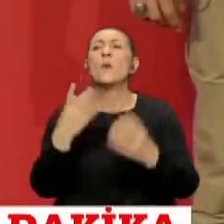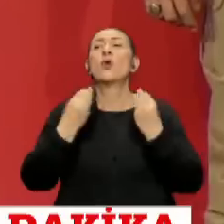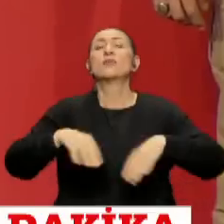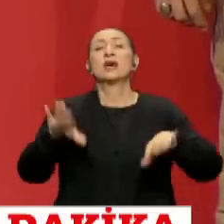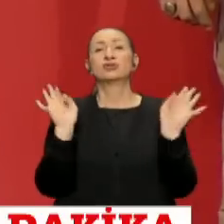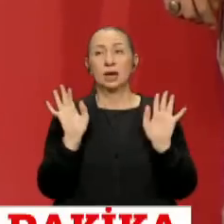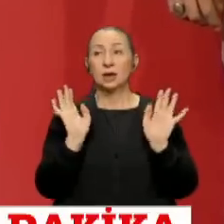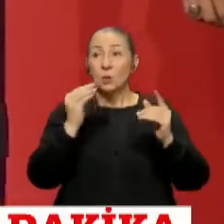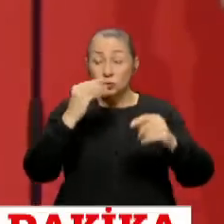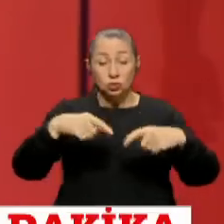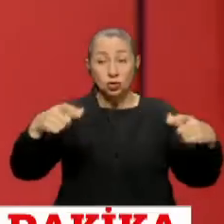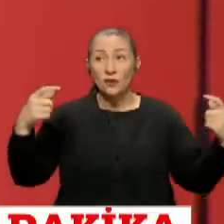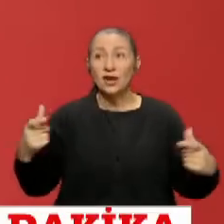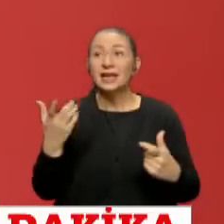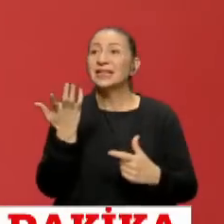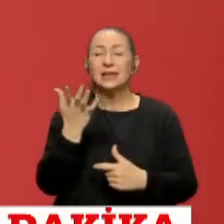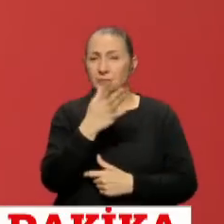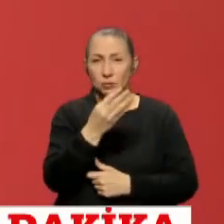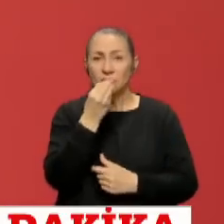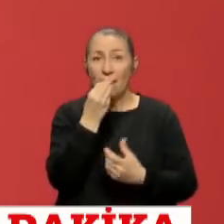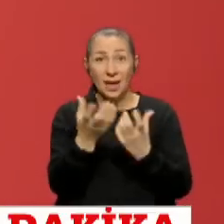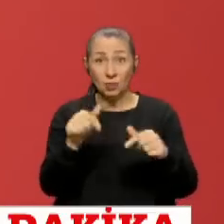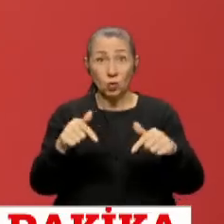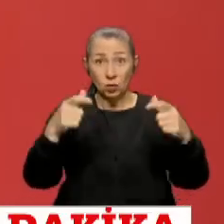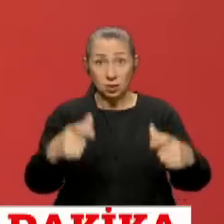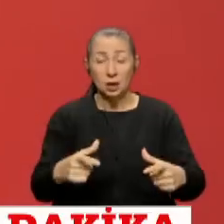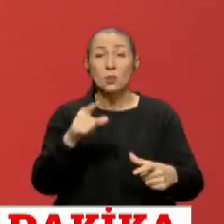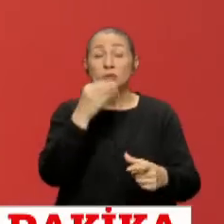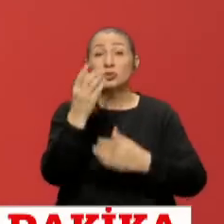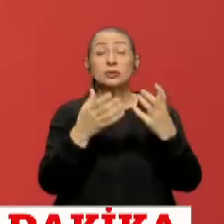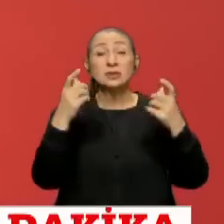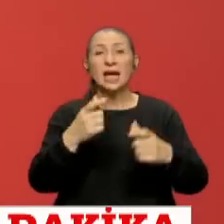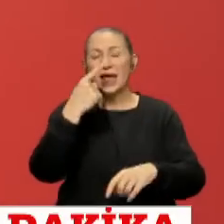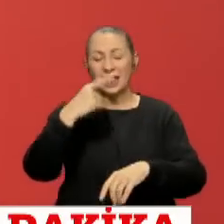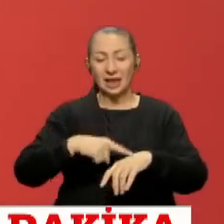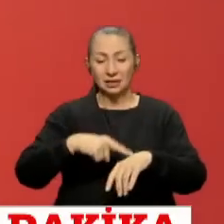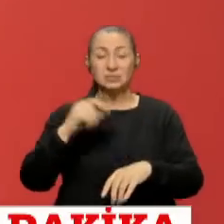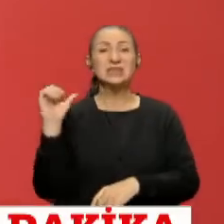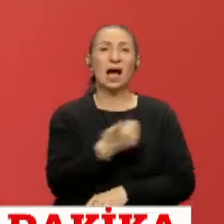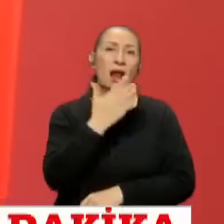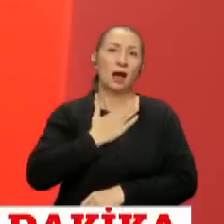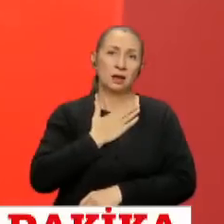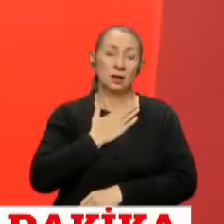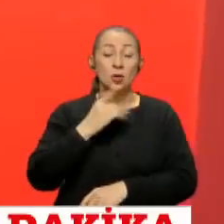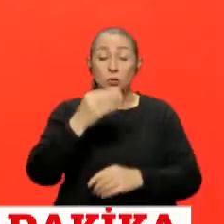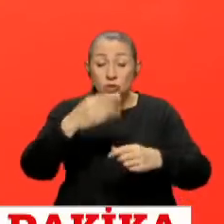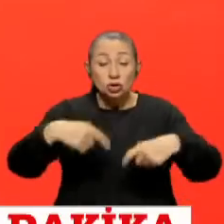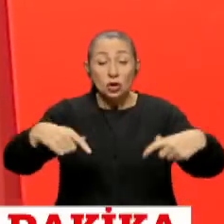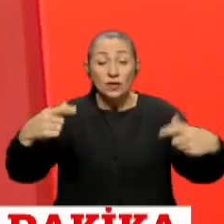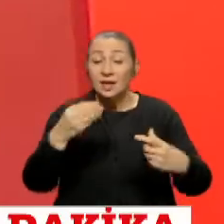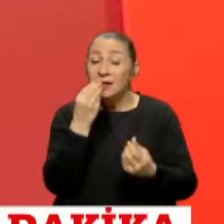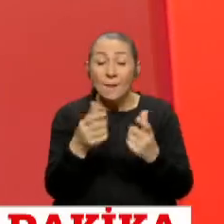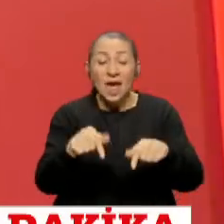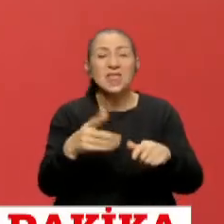olmayacak. Bu sofranın aşı nedir bilir misiniz? Bu sofranın aşı inandığımız değerlerdir. Bu sofranın